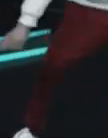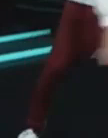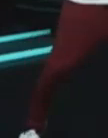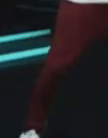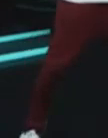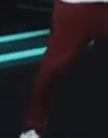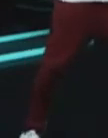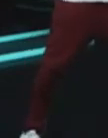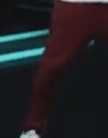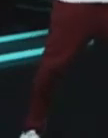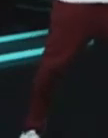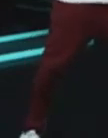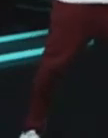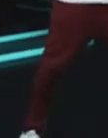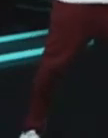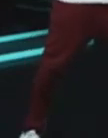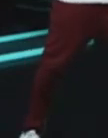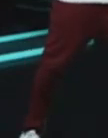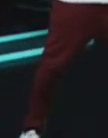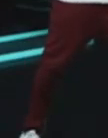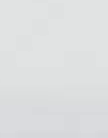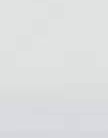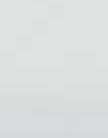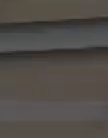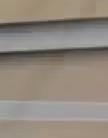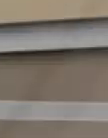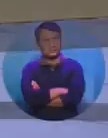katakapati. Oh, alam niyo na.